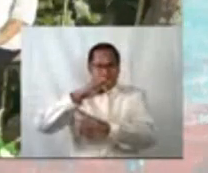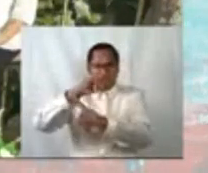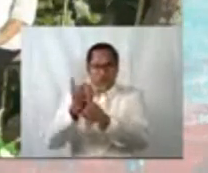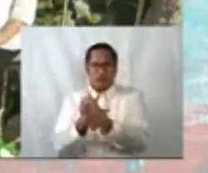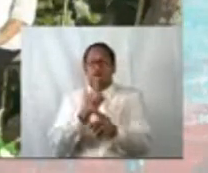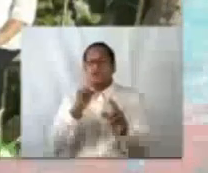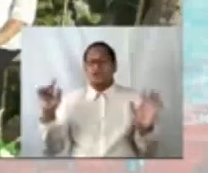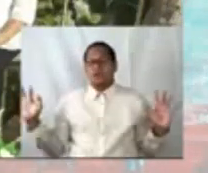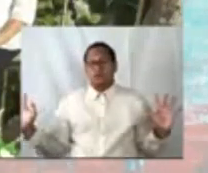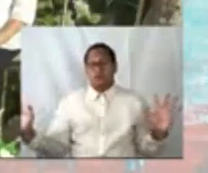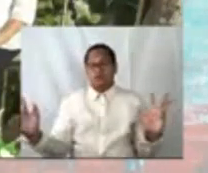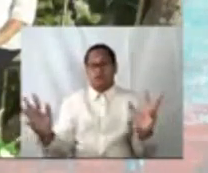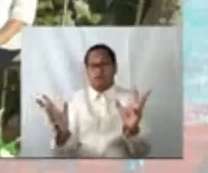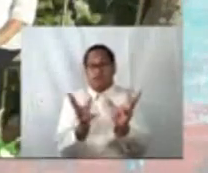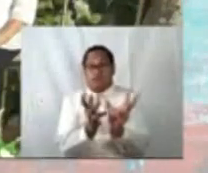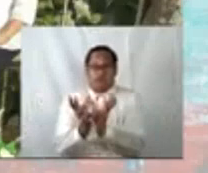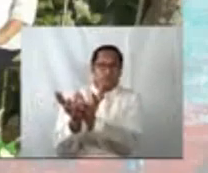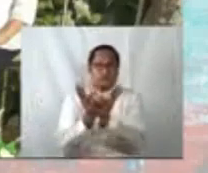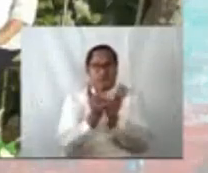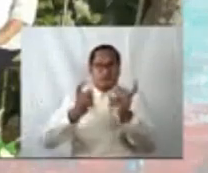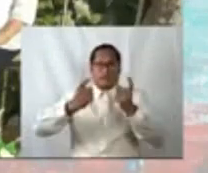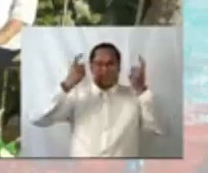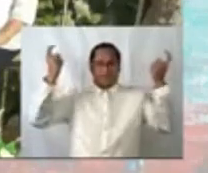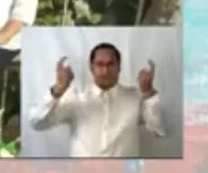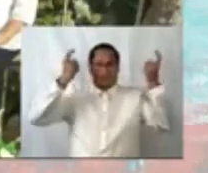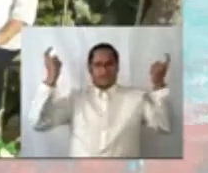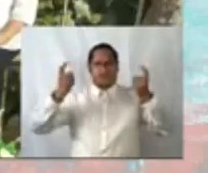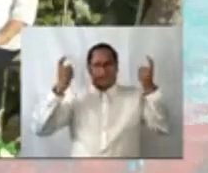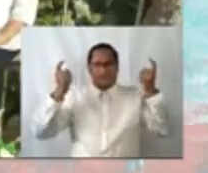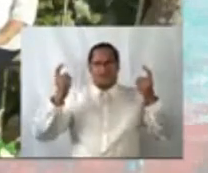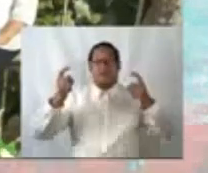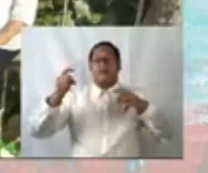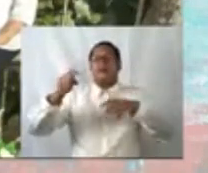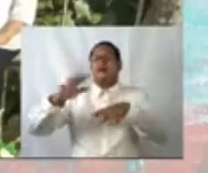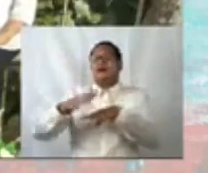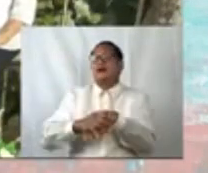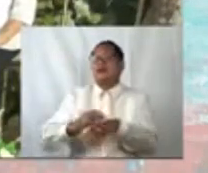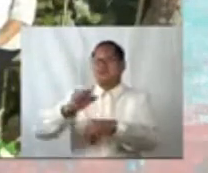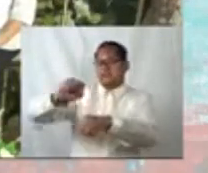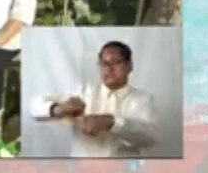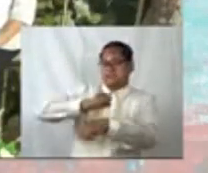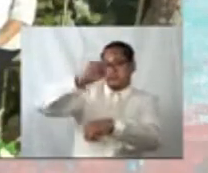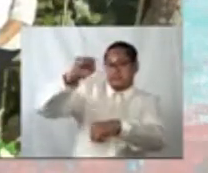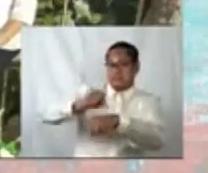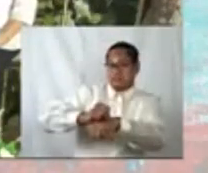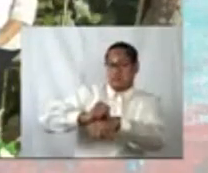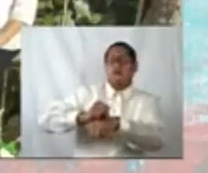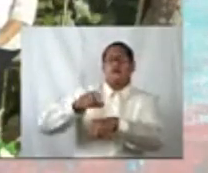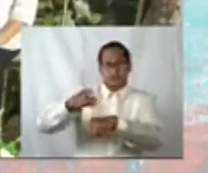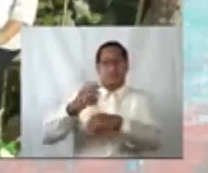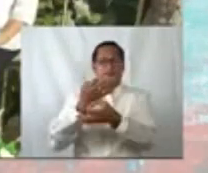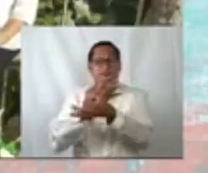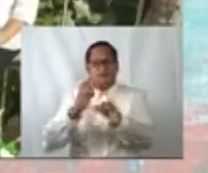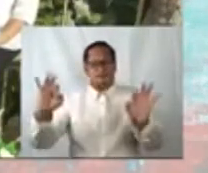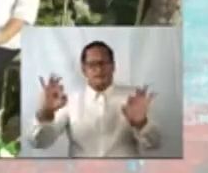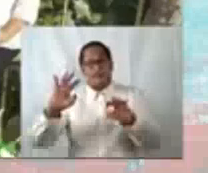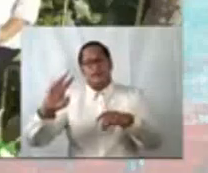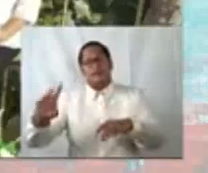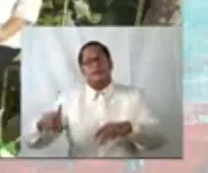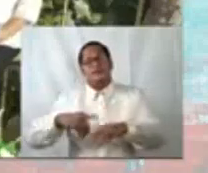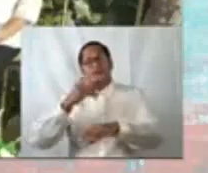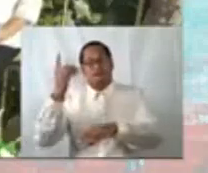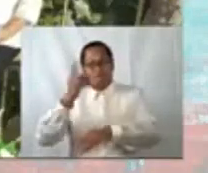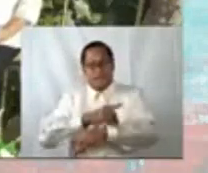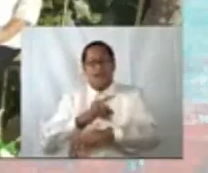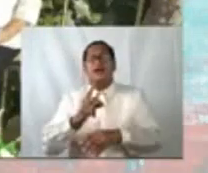around, they celebrate, it's really a big deal. Bansang Singapore, yung kanilang araw ng kalayaan, buong bansa nila, talagang